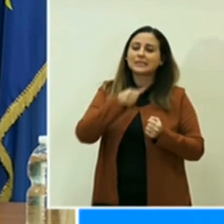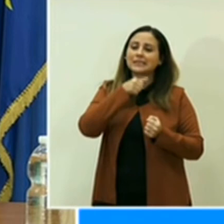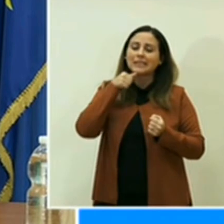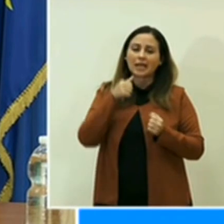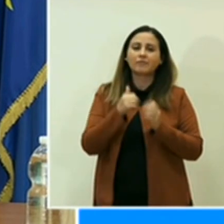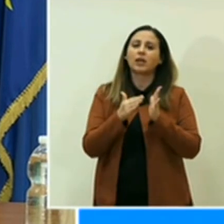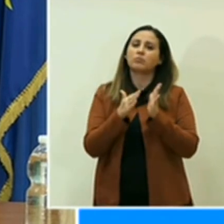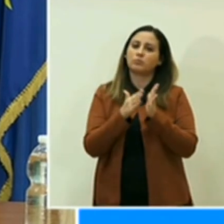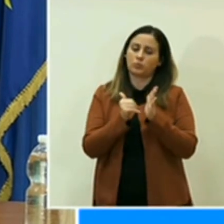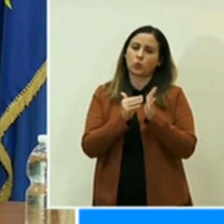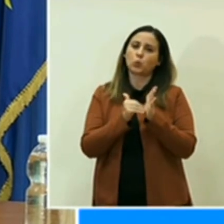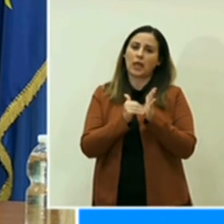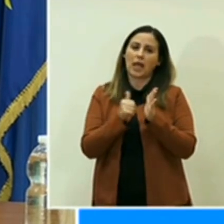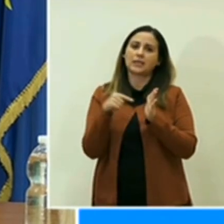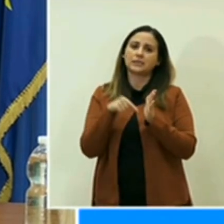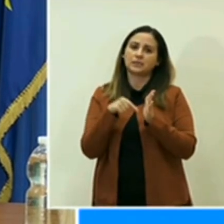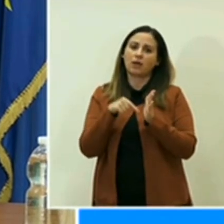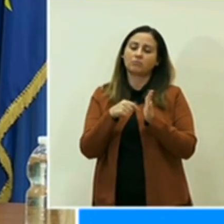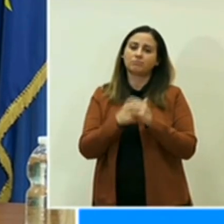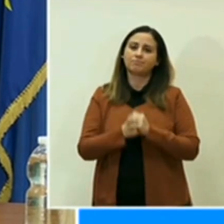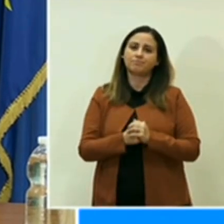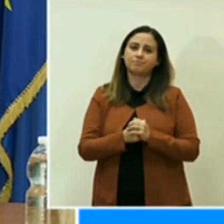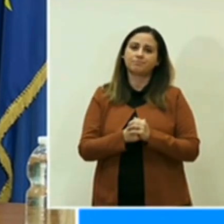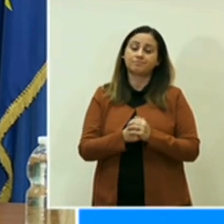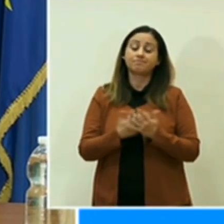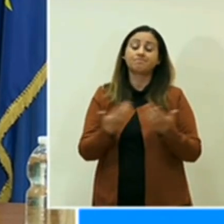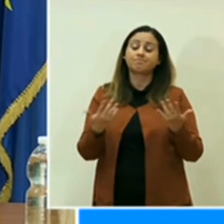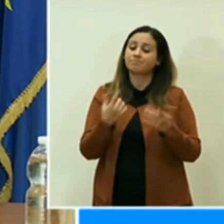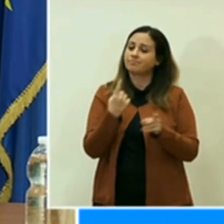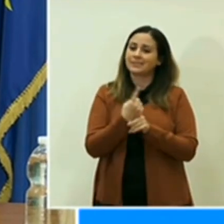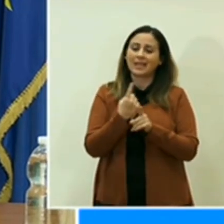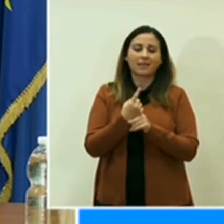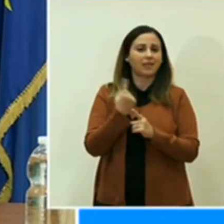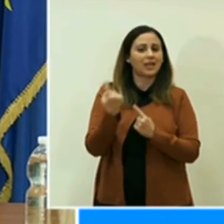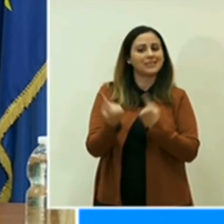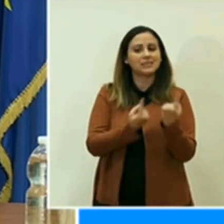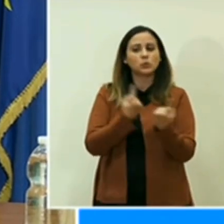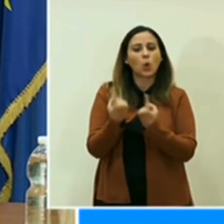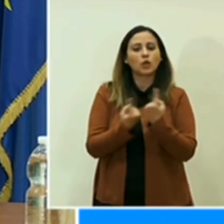chiaramente bisognerà evitare situazioni troppo rischiose perché.